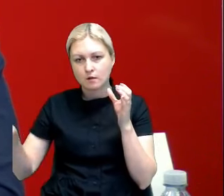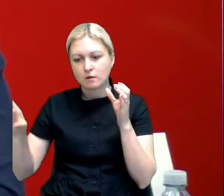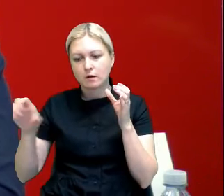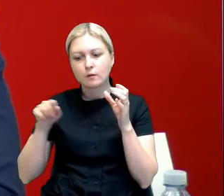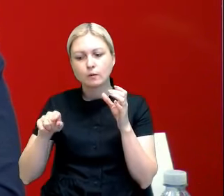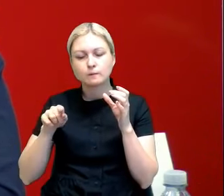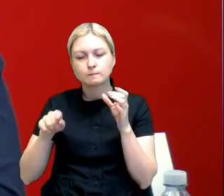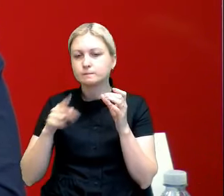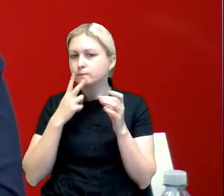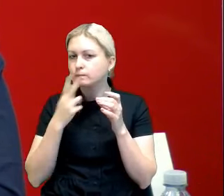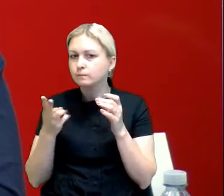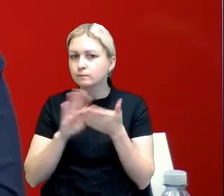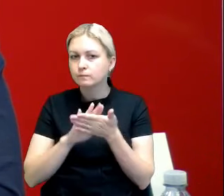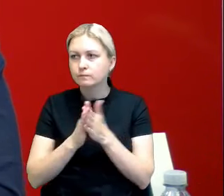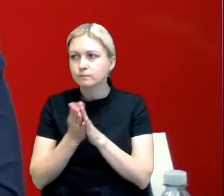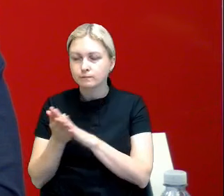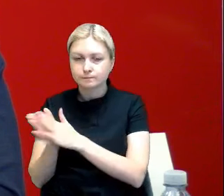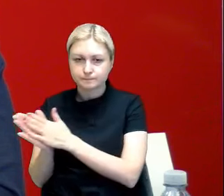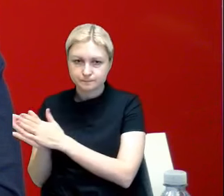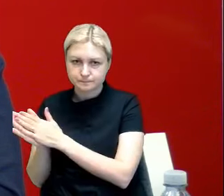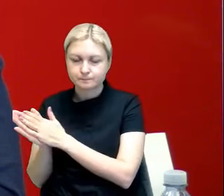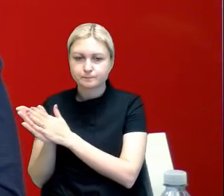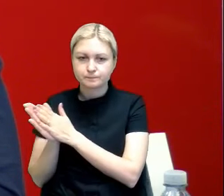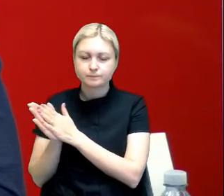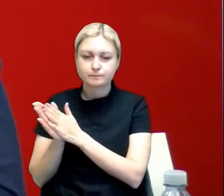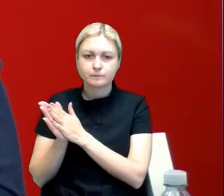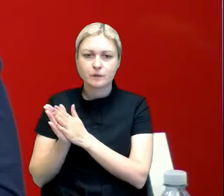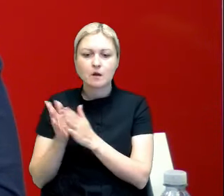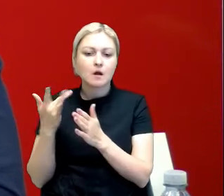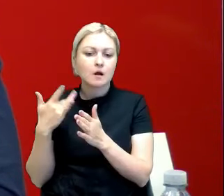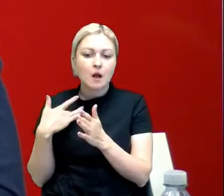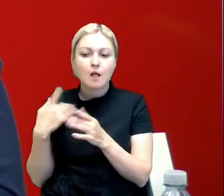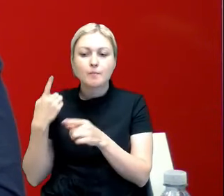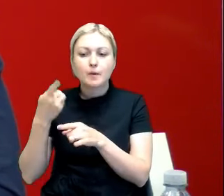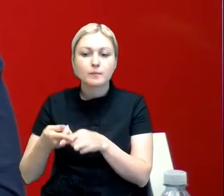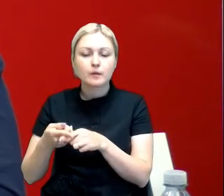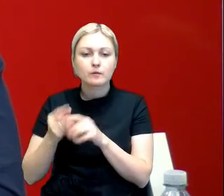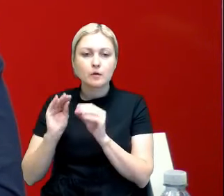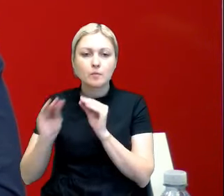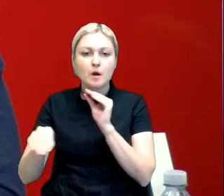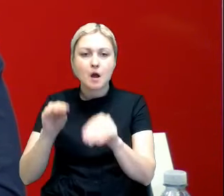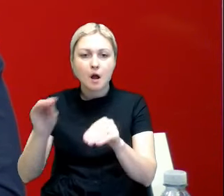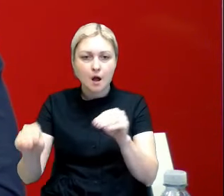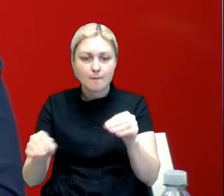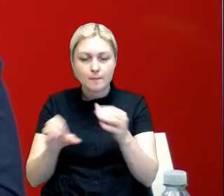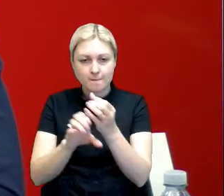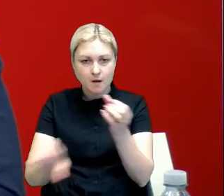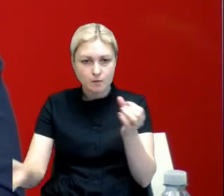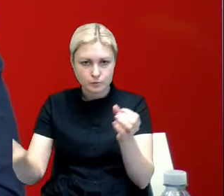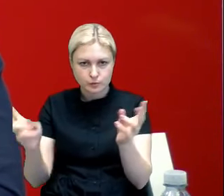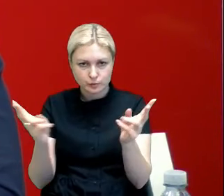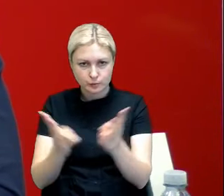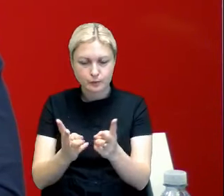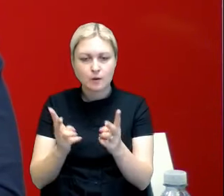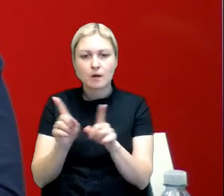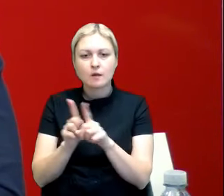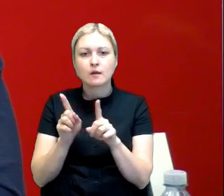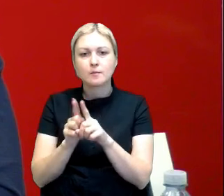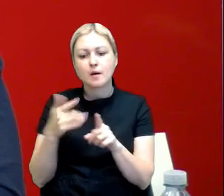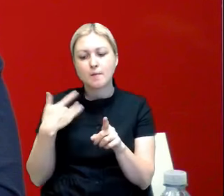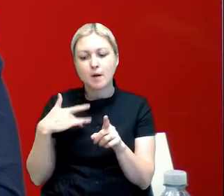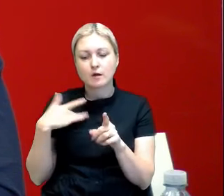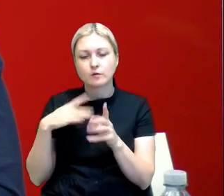galbūt ir reikalingumą rengti papildomus vamzdynus ir tame tarpe baltijos prospektas yra vienas iš